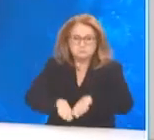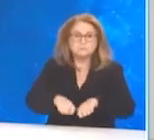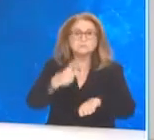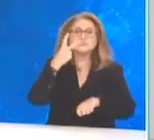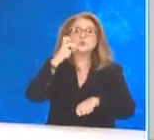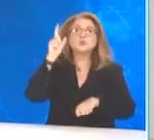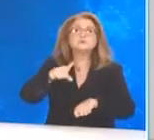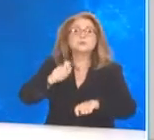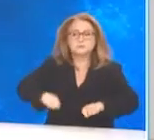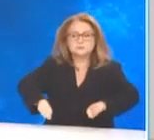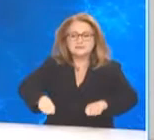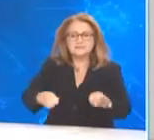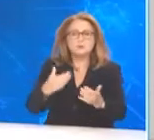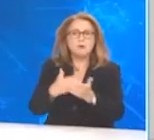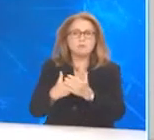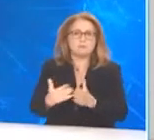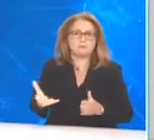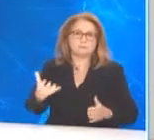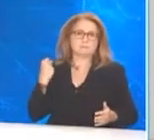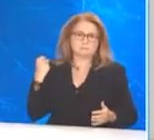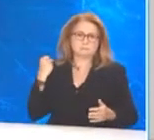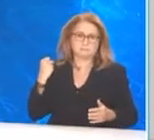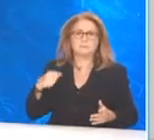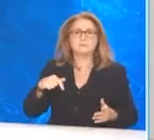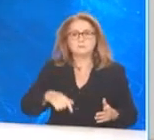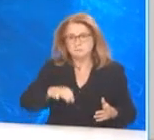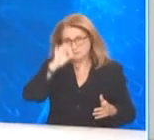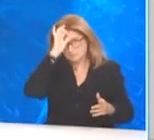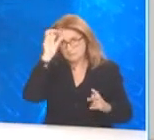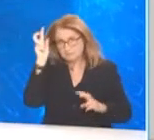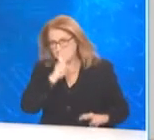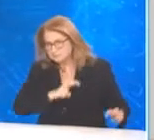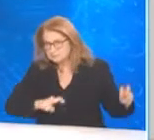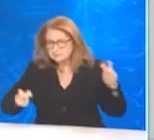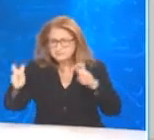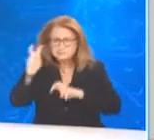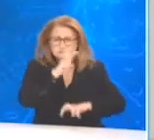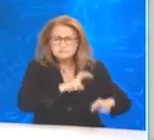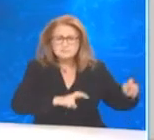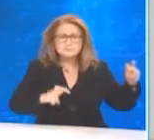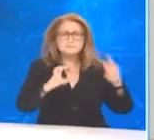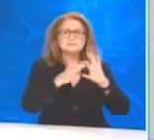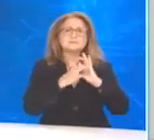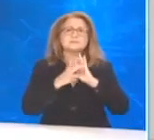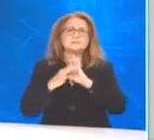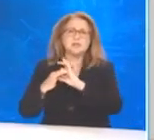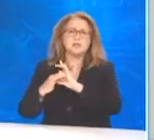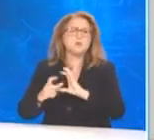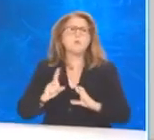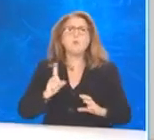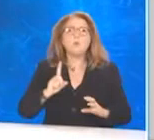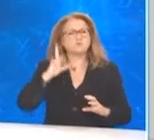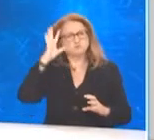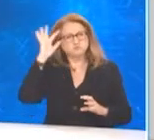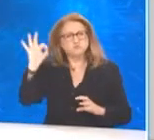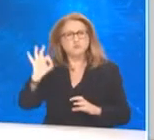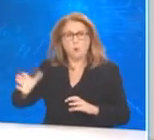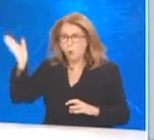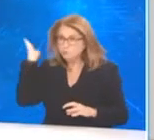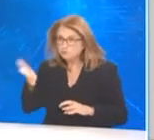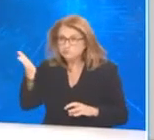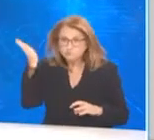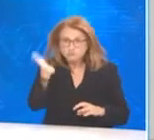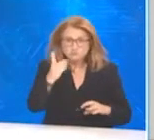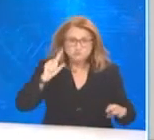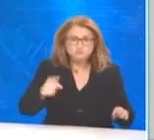μέτρα προφανώς και θα ελέγχονται ως προς την εφαρμογή τους, ακριβώς όπως συμβαίνει και με τα εφιστάμενα. Όχι με διοκτική, τιμωρητική ή άλλη